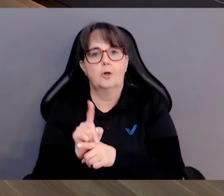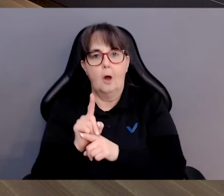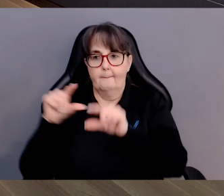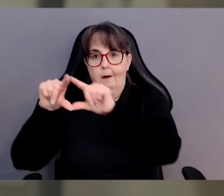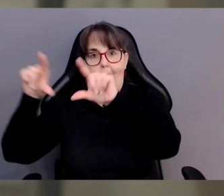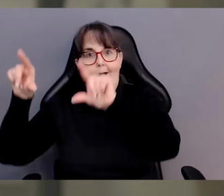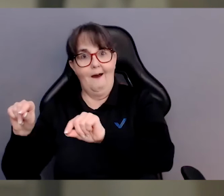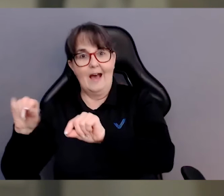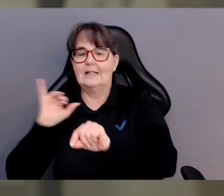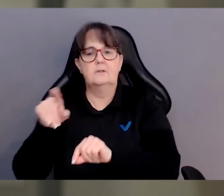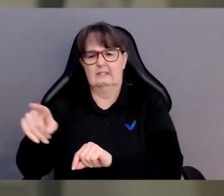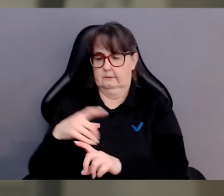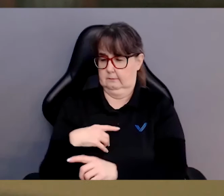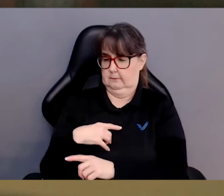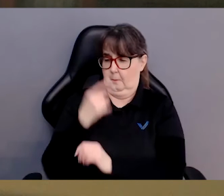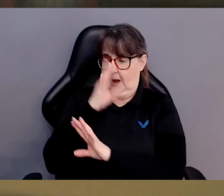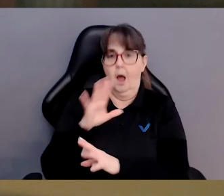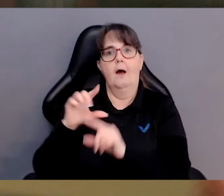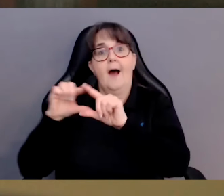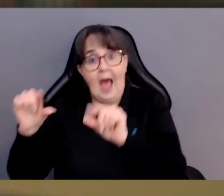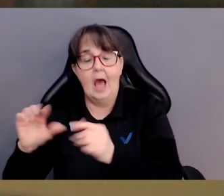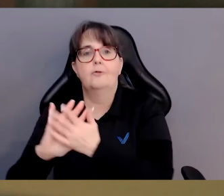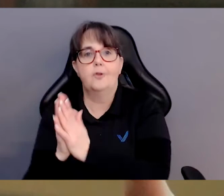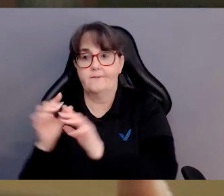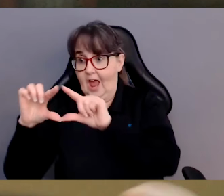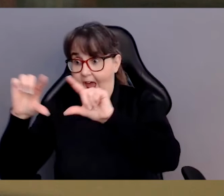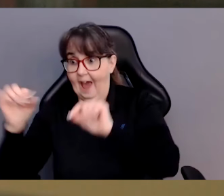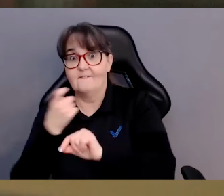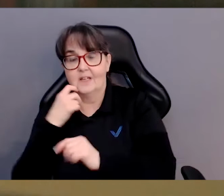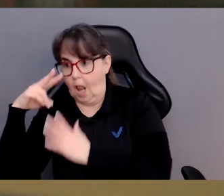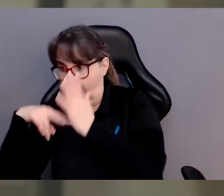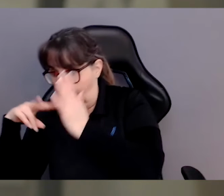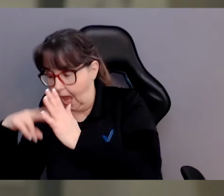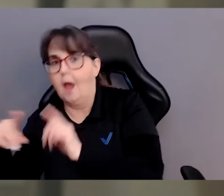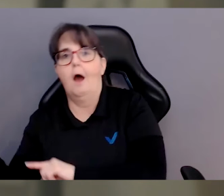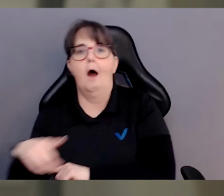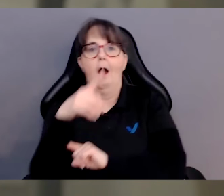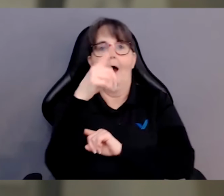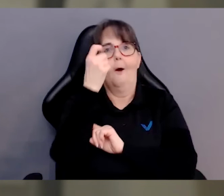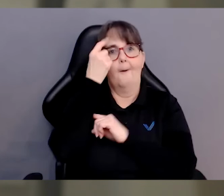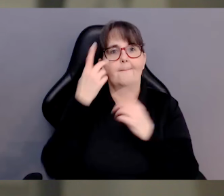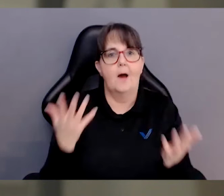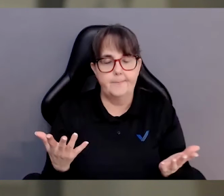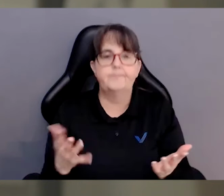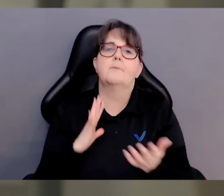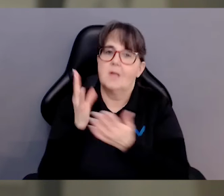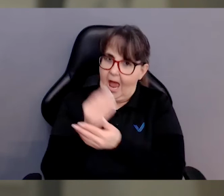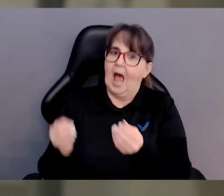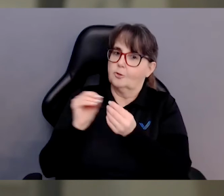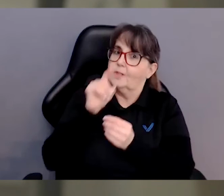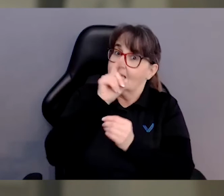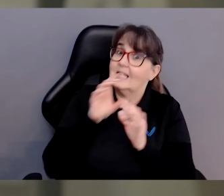par les cartels, bien là, à ce moment-là, on peut rendre n'importe quel cartel plus facile d'accès. Puis on l'a aussi bonifié